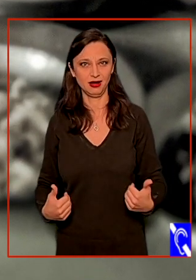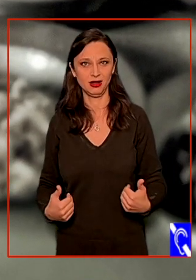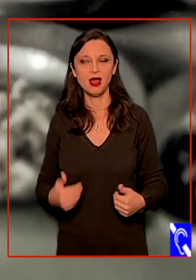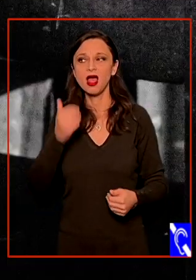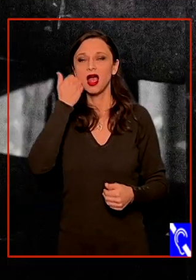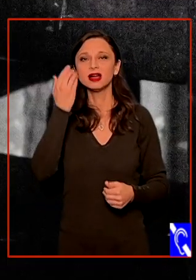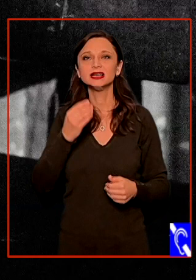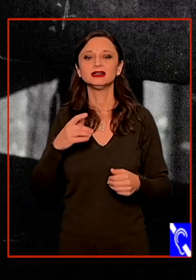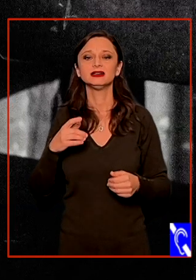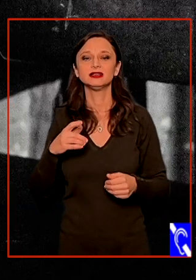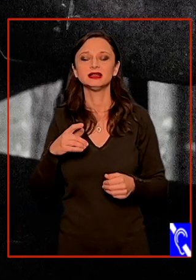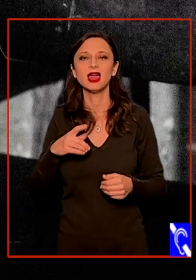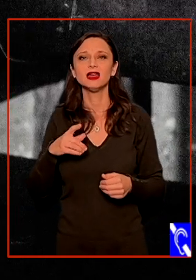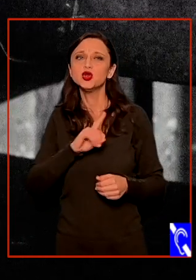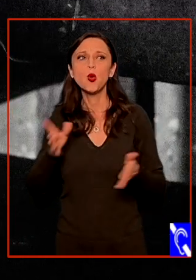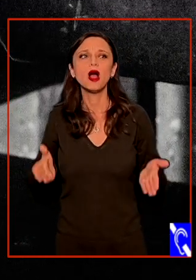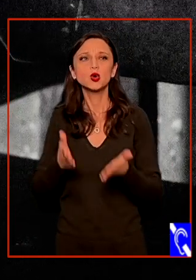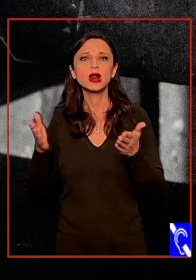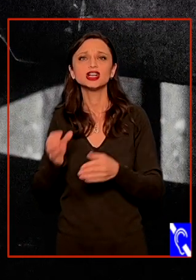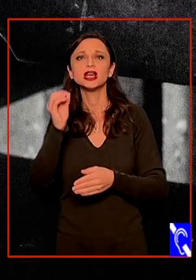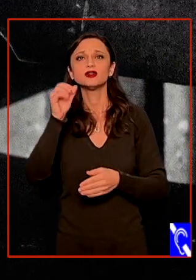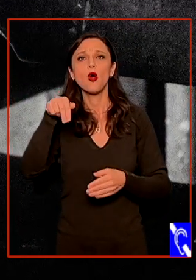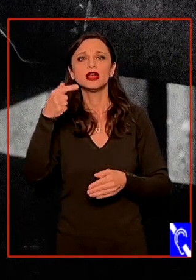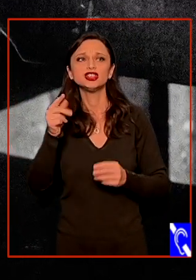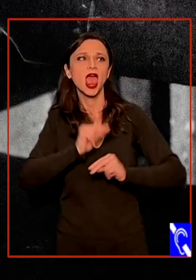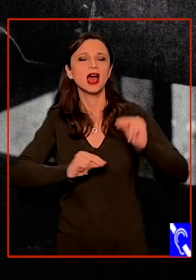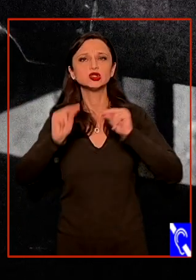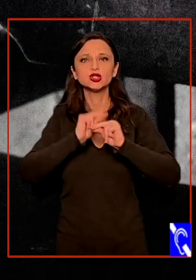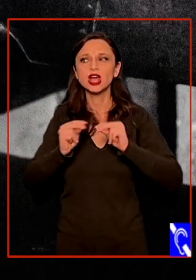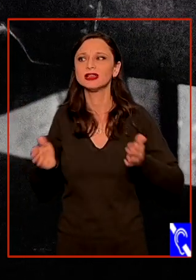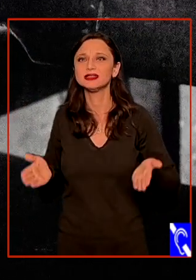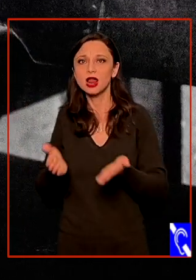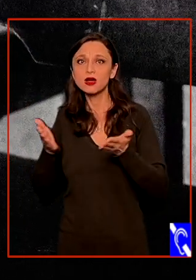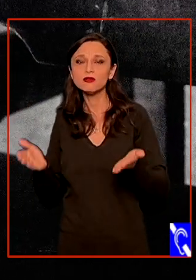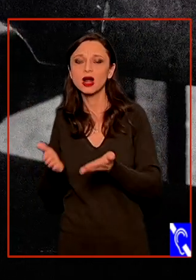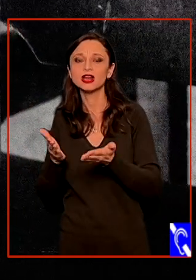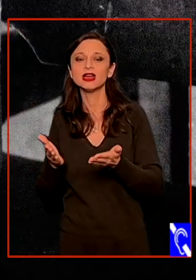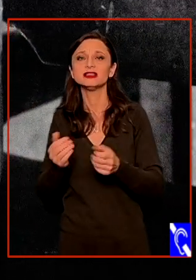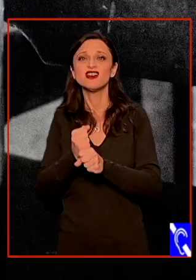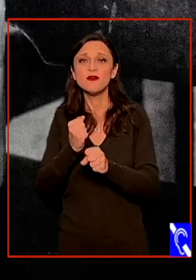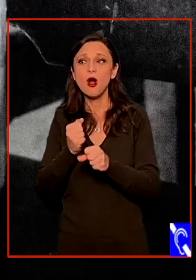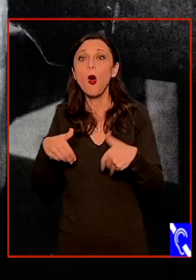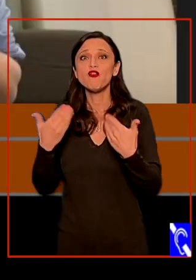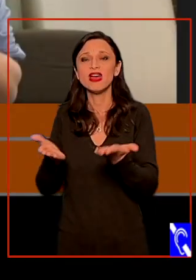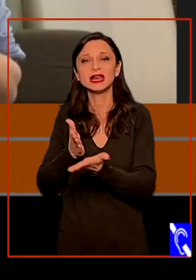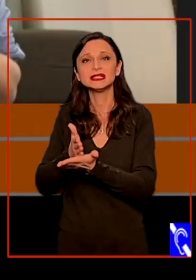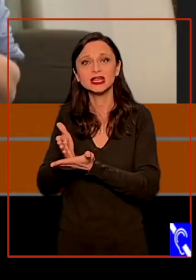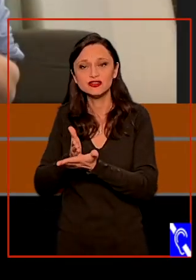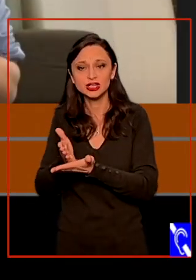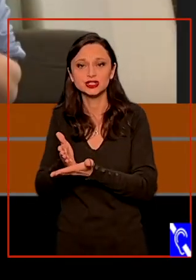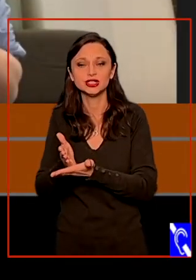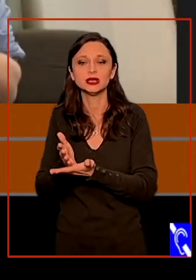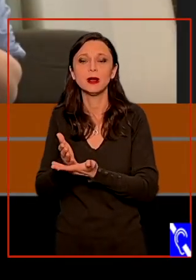nu încurajezi sistemul non-profit, neguvernamental, nu-l încurajezi în sensul de a contracta cu adevărat